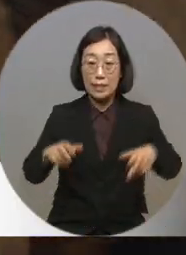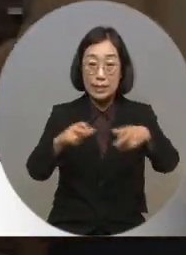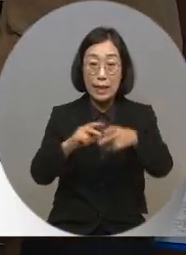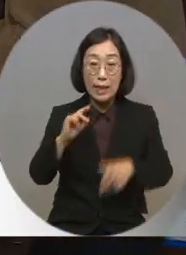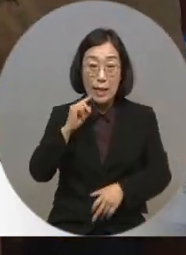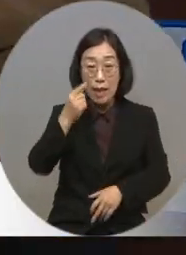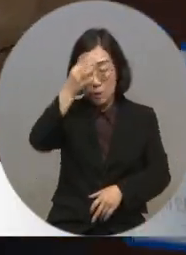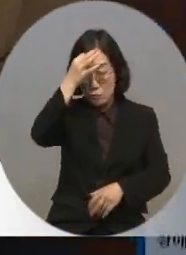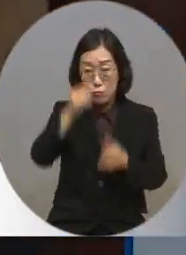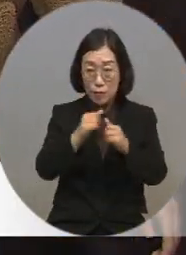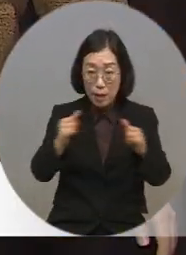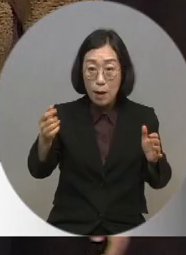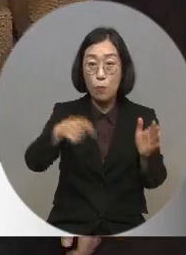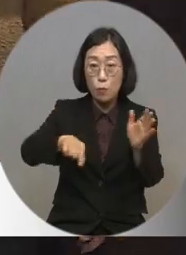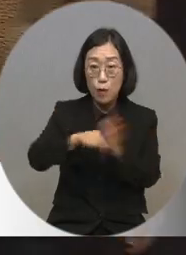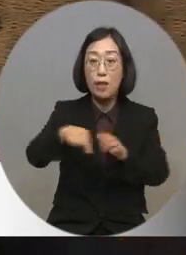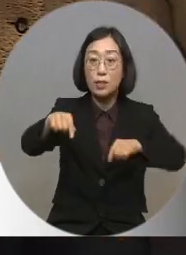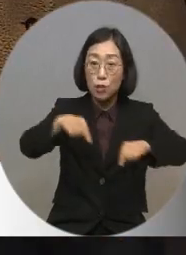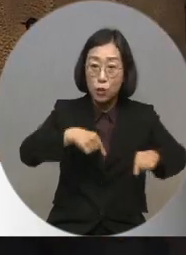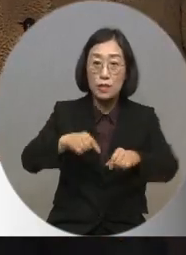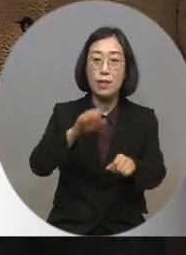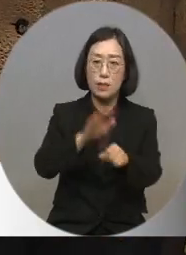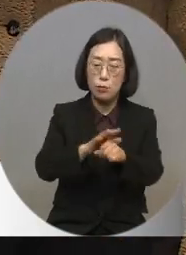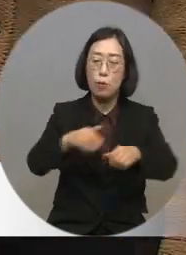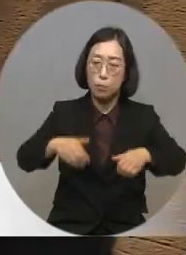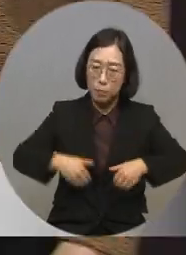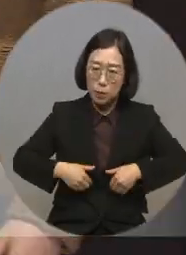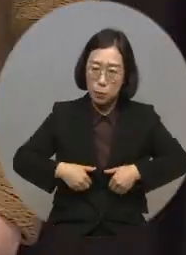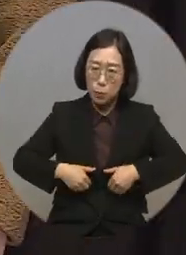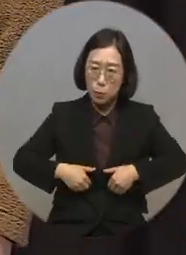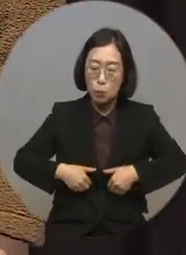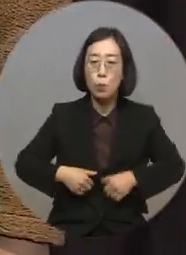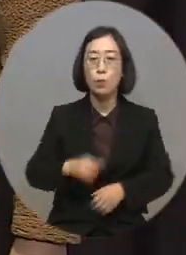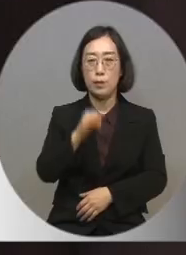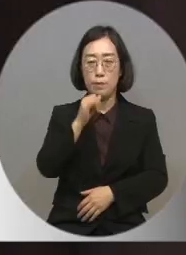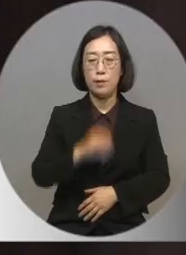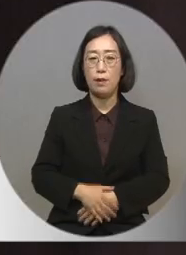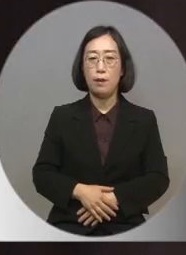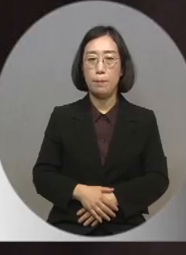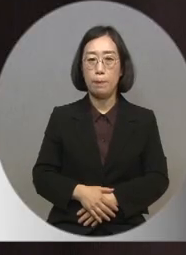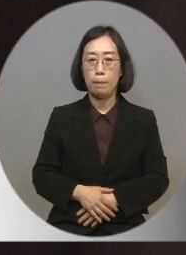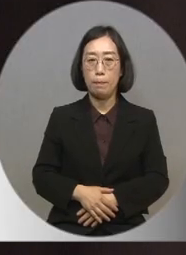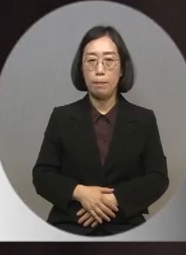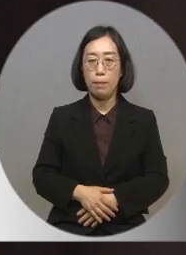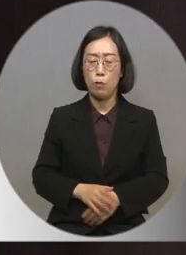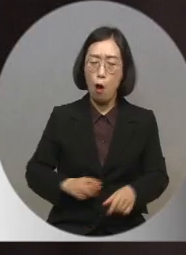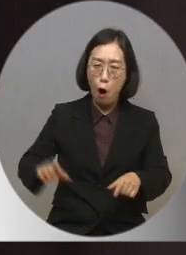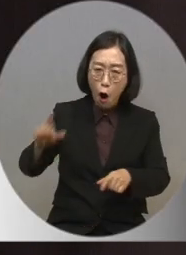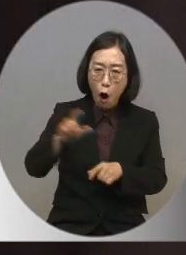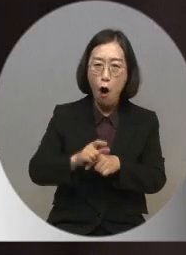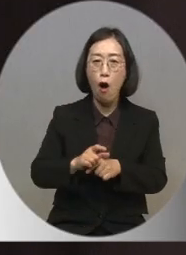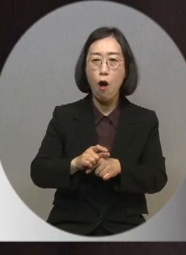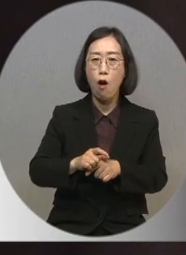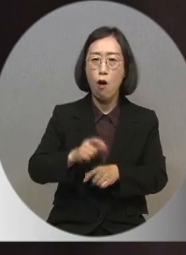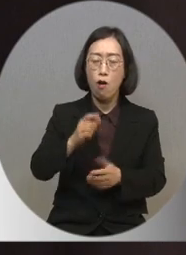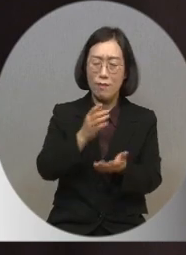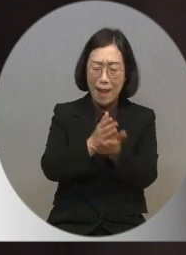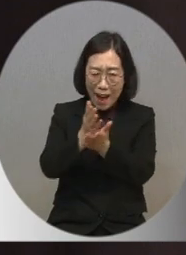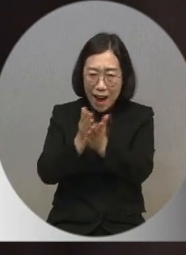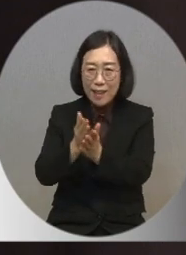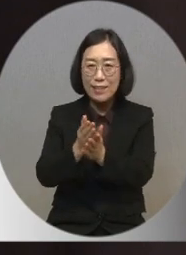수인들을 위한 정책적 지원에 대한 필요성이 제기되고 있습니다 다양하게 좀 더 그 자주 좀